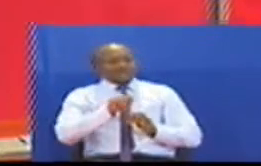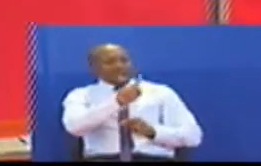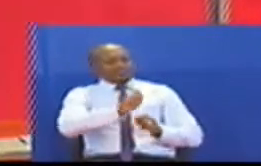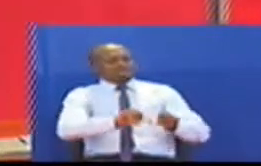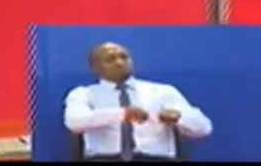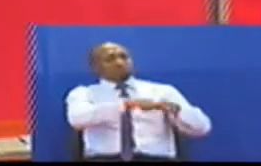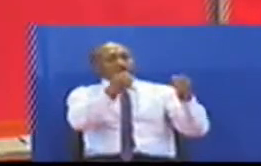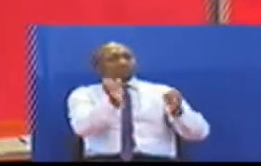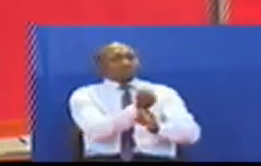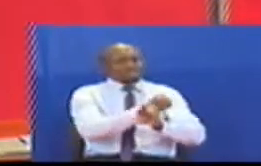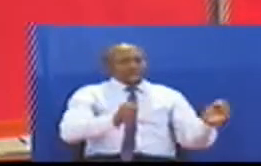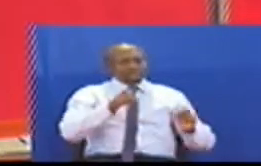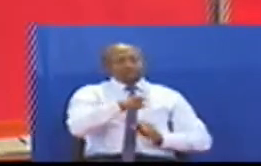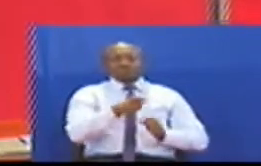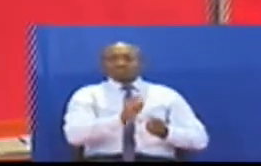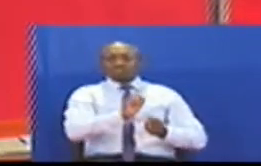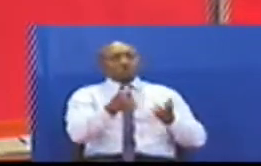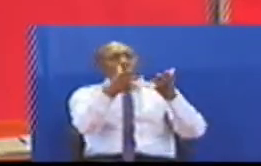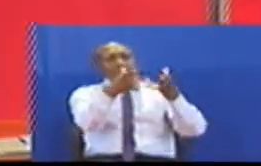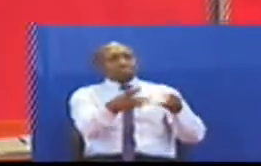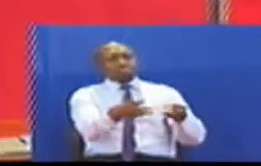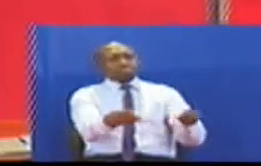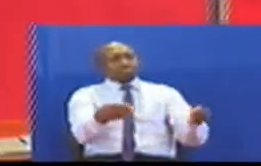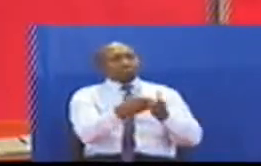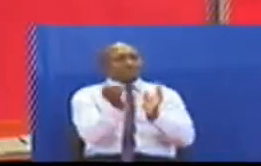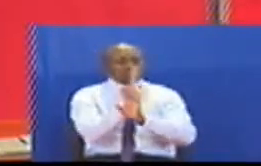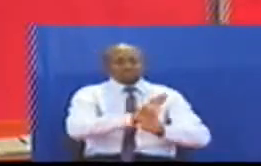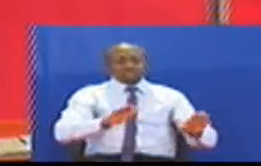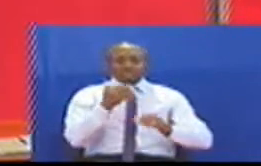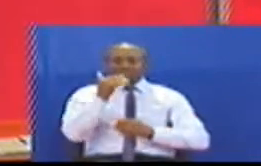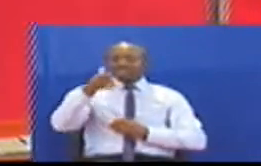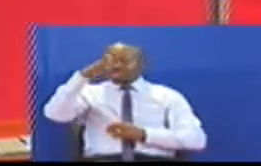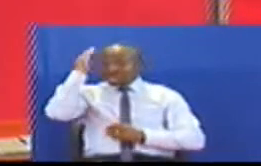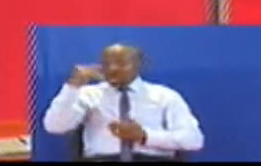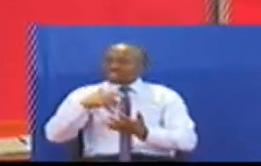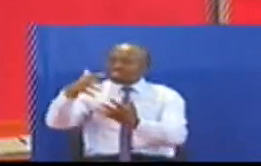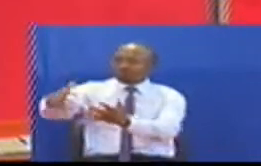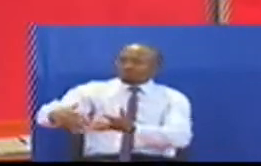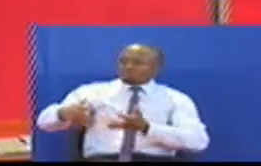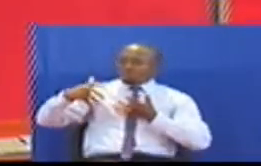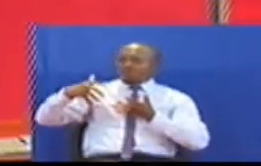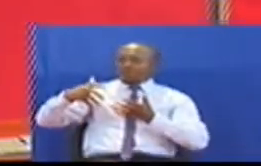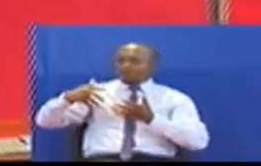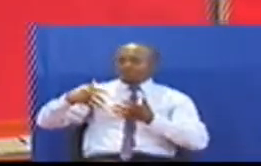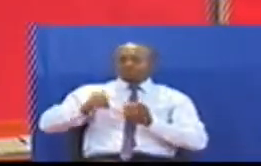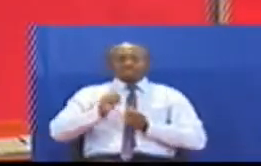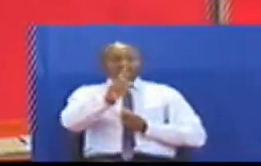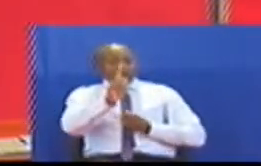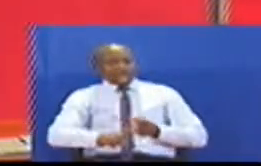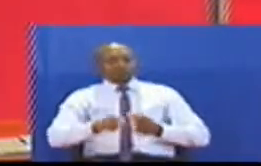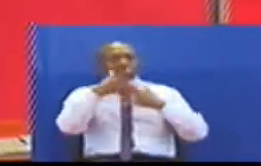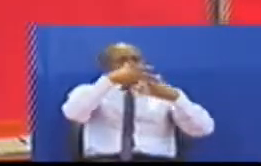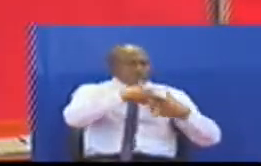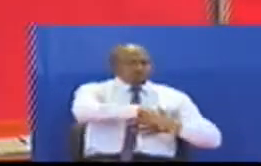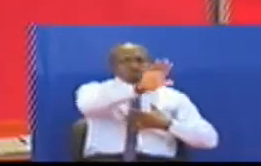zimeshindikana, basi ni kuliko kuozea pale, ni bora serikali ingezitaifisha kwa maana ingezichukua alafu ikaziuza,